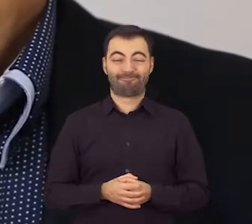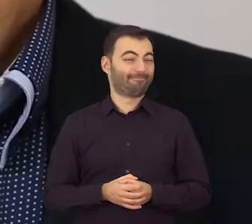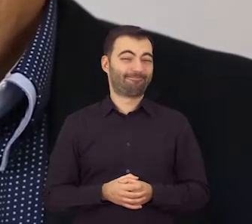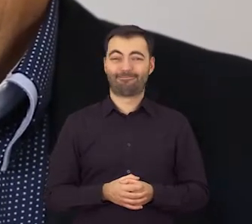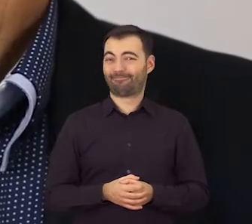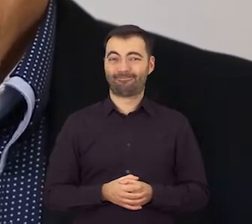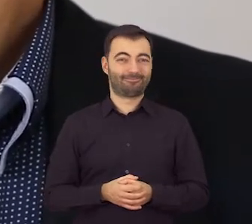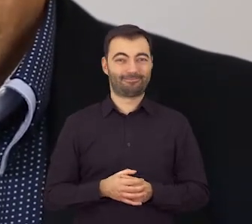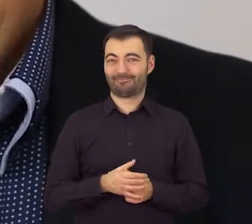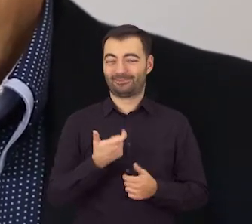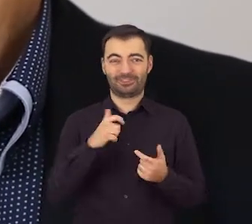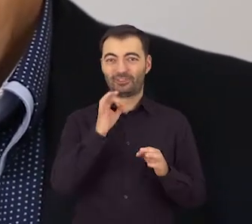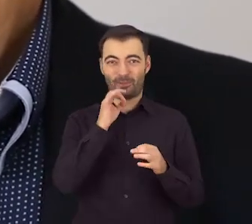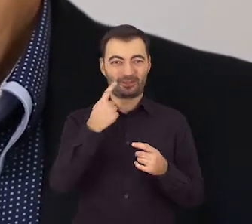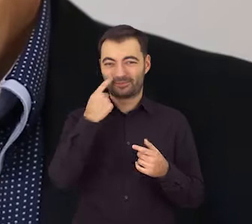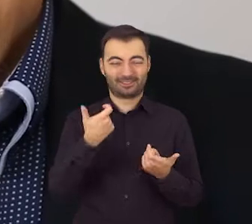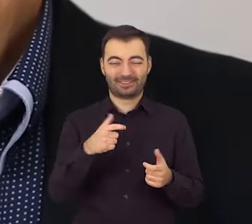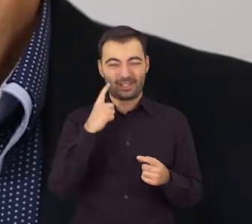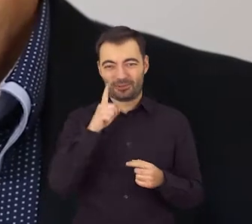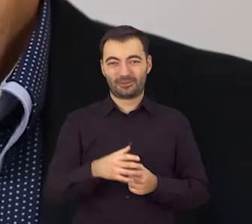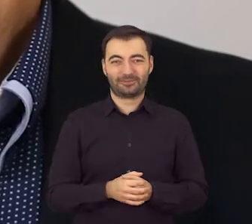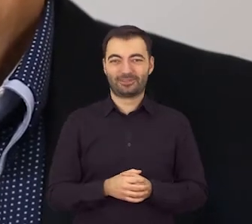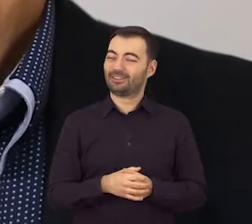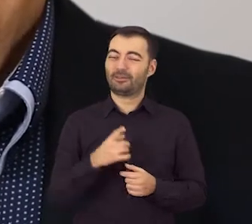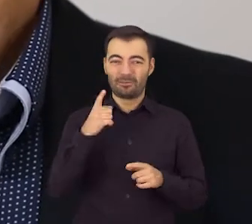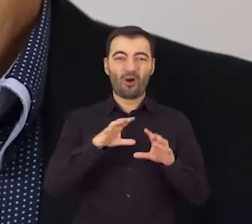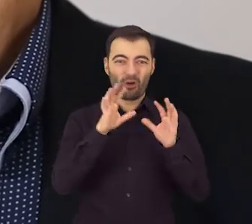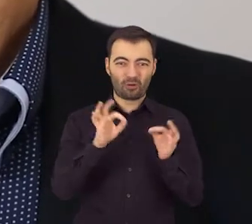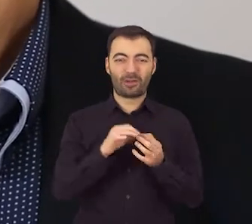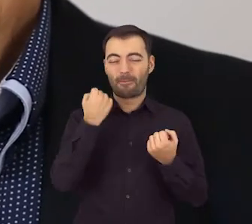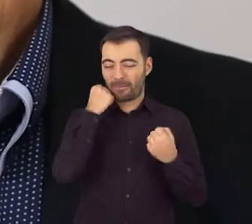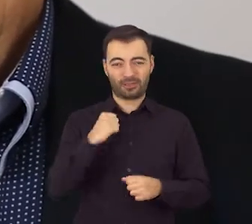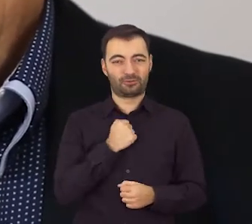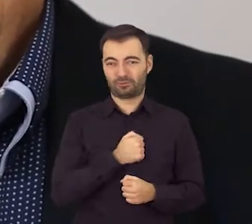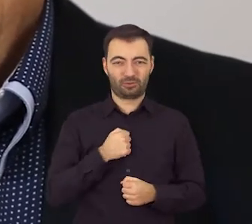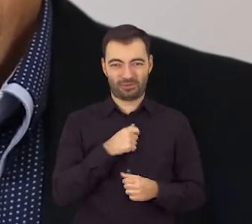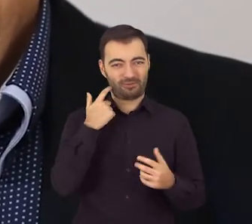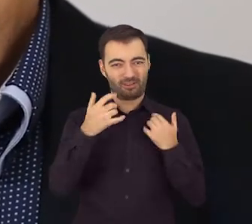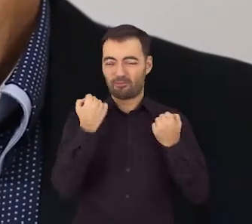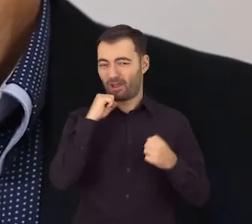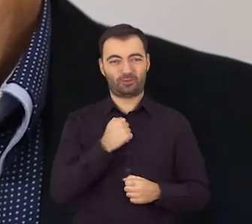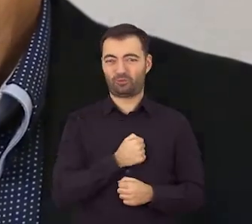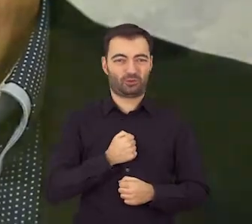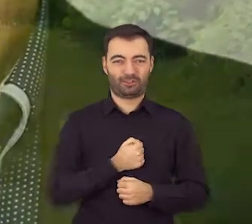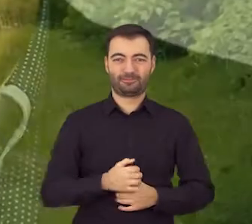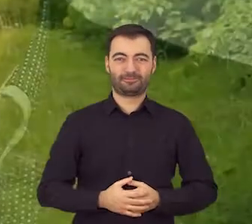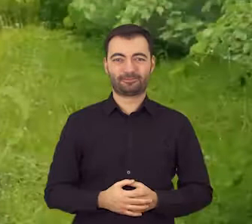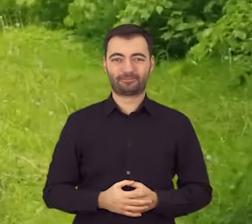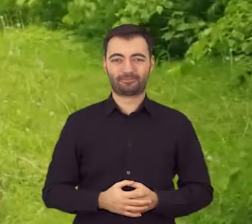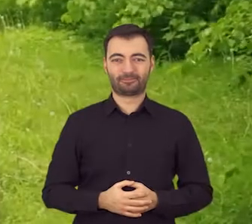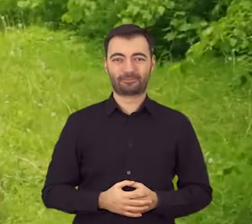Trudno mi znaleźć tutaj wniosek pozytywny akurat. To raczej jest bardzo smutne to, cośmy stwierdzili tutaj w przypadku badań